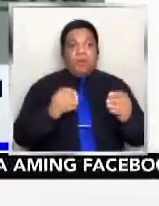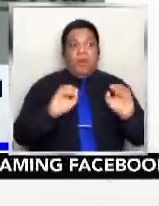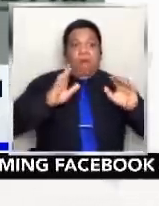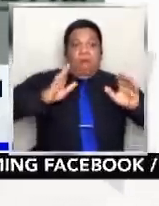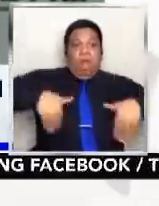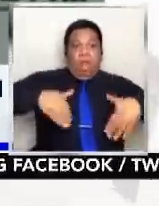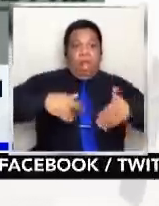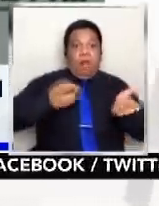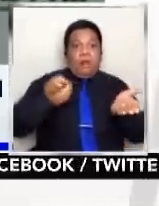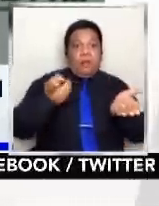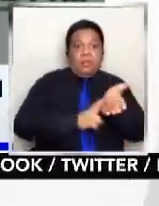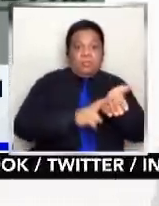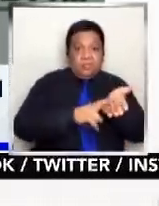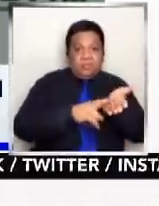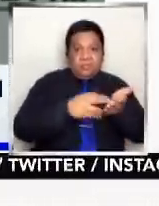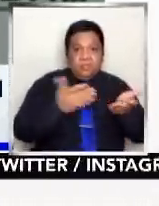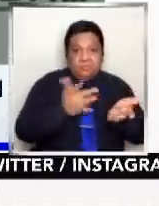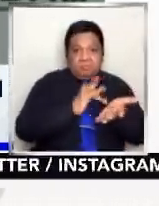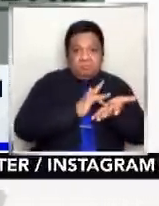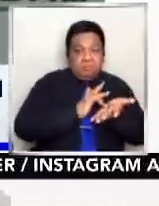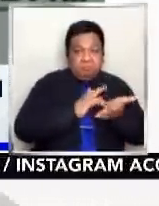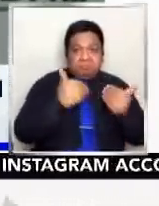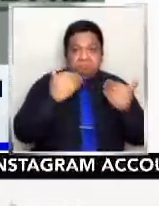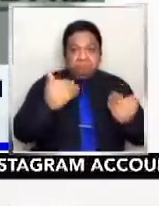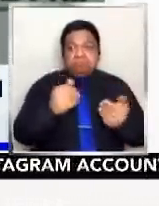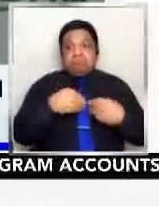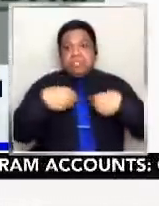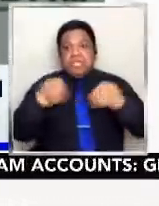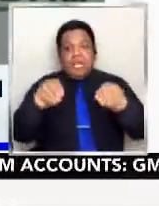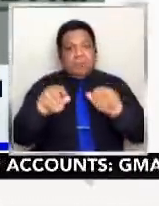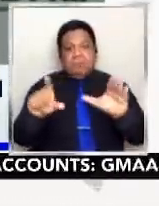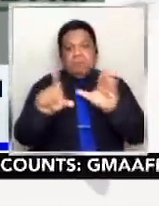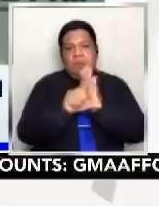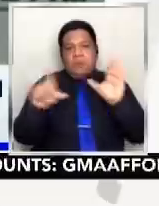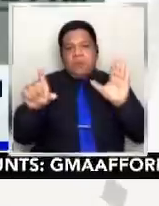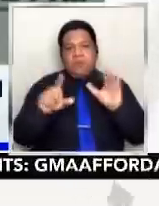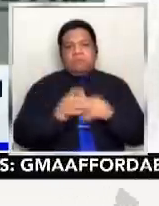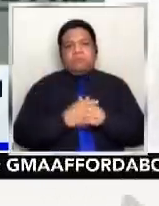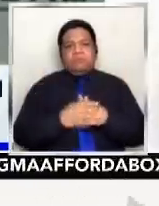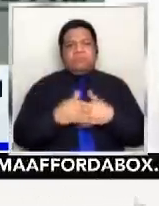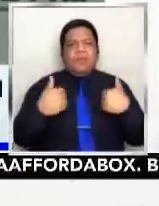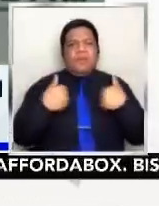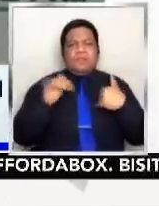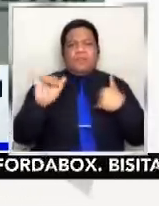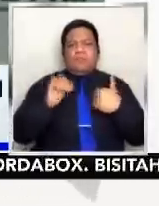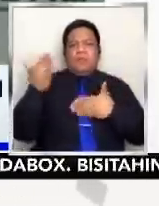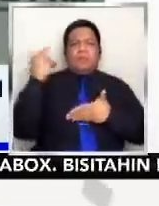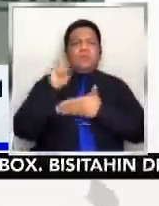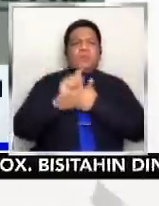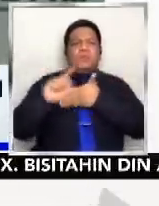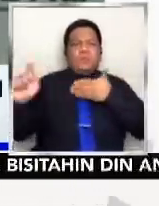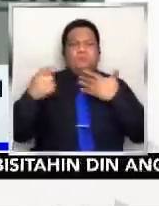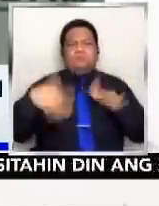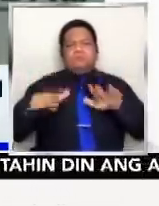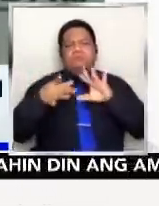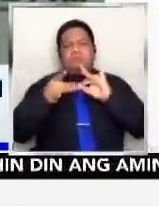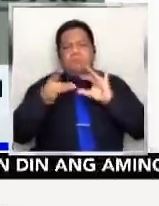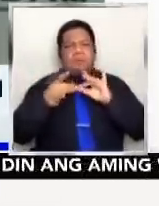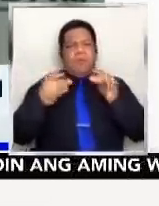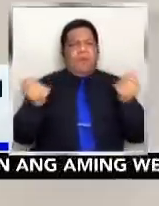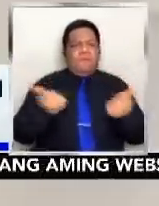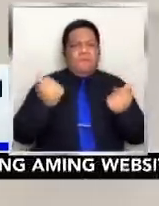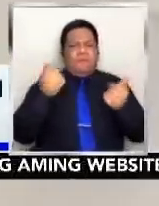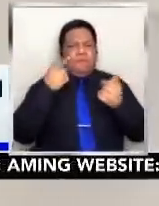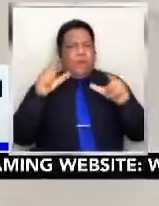for application ng compassionate special permit ang ivermectin kahit last week sinasabi na po natin yun. Kaya lang wala pa po kasing